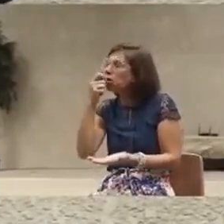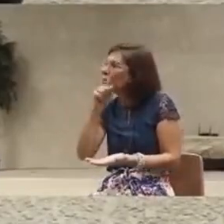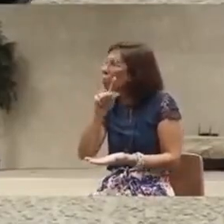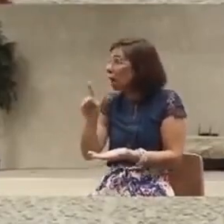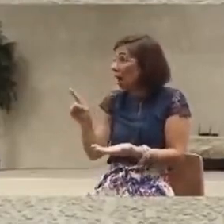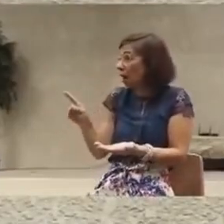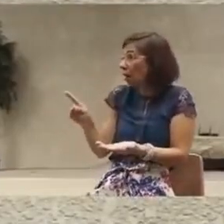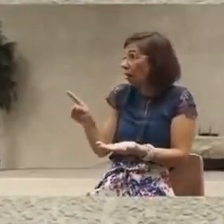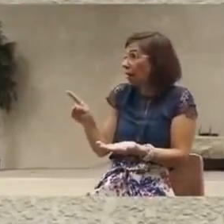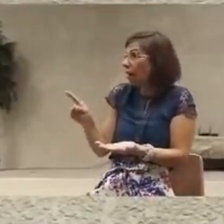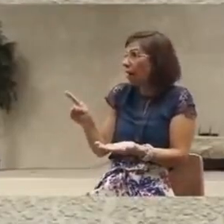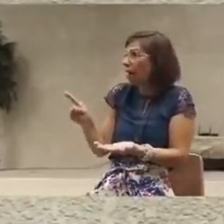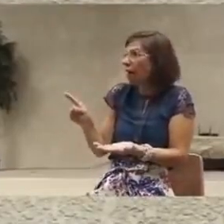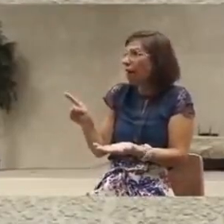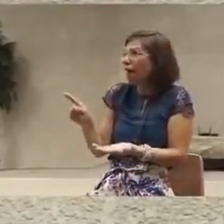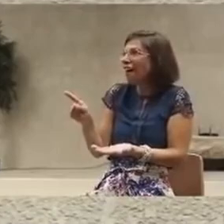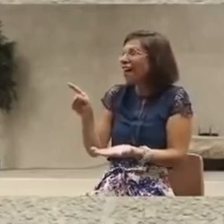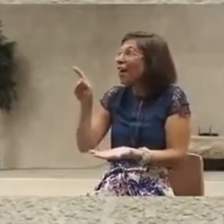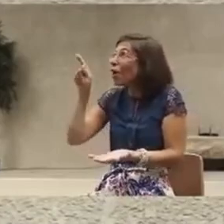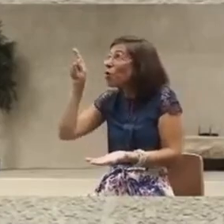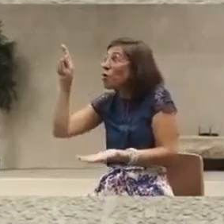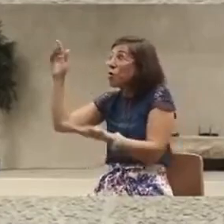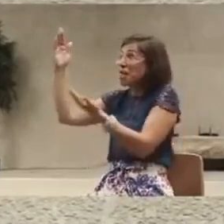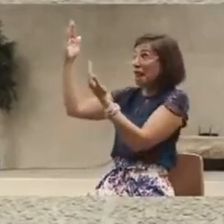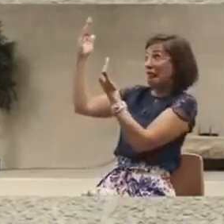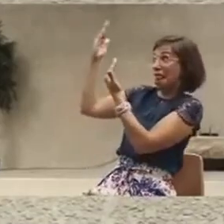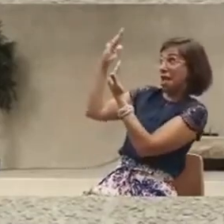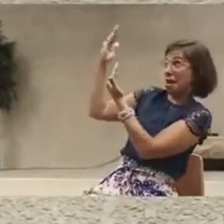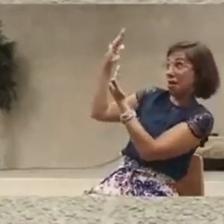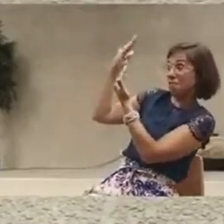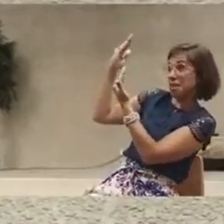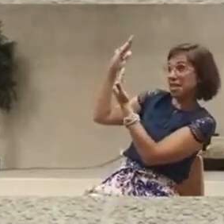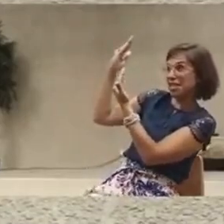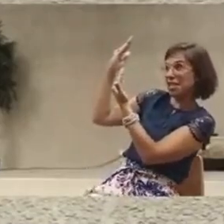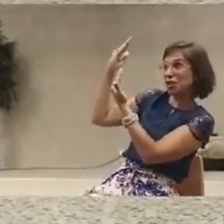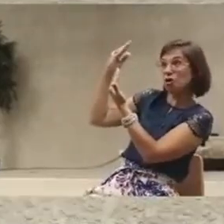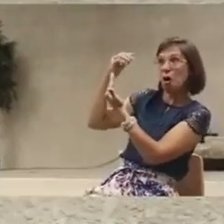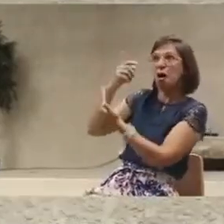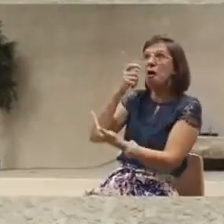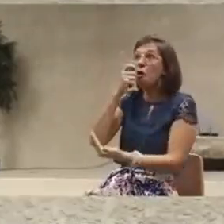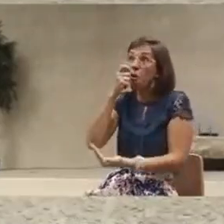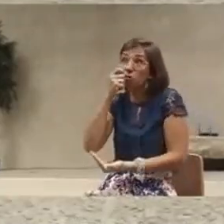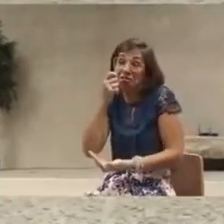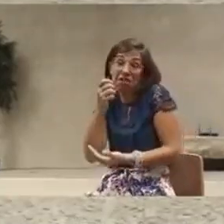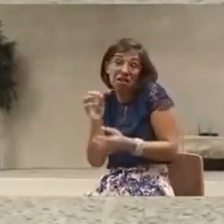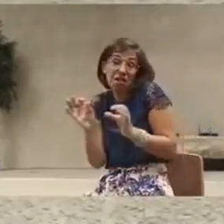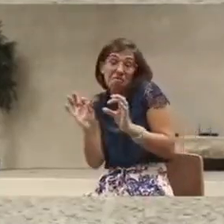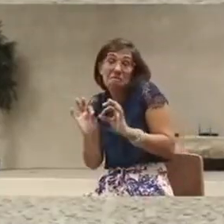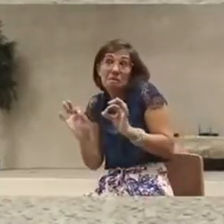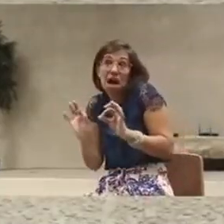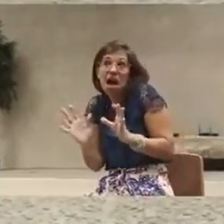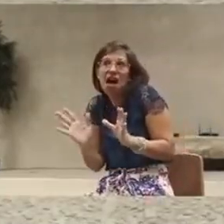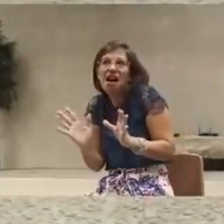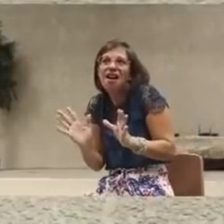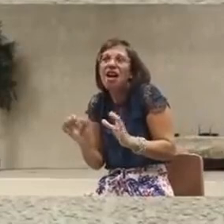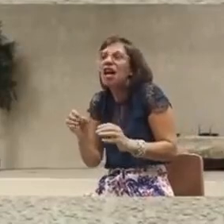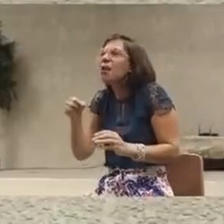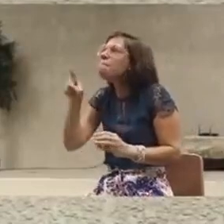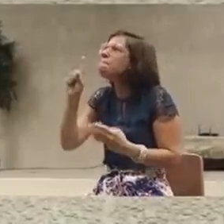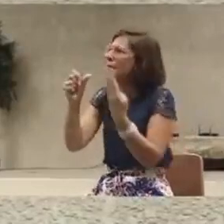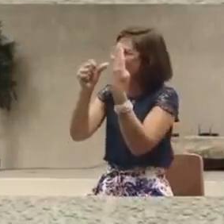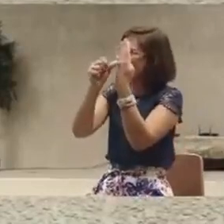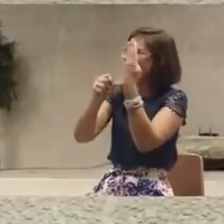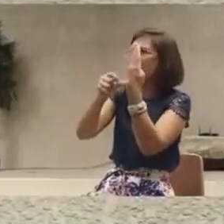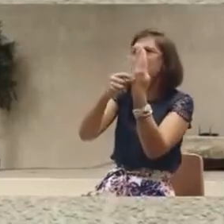pas la bénédiction de Dieu. Mais la Bible dit que nous sommes bénis de toute bénédiction dans les lieux célestes. Alléluia.